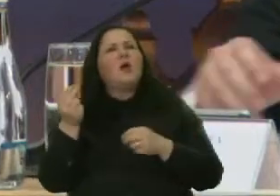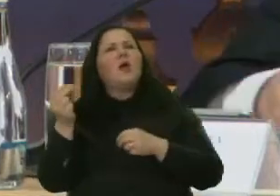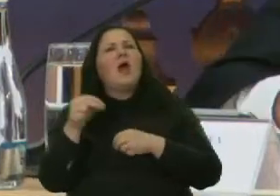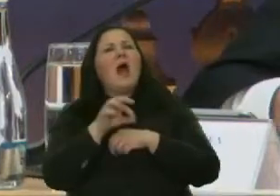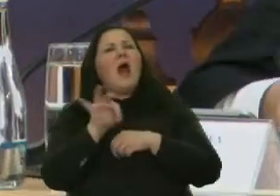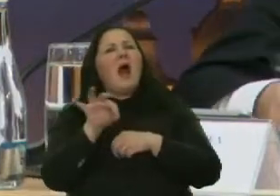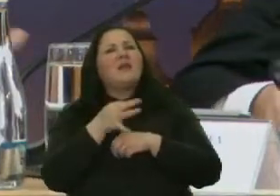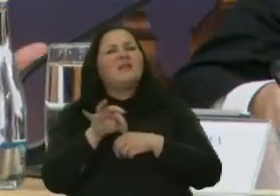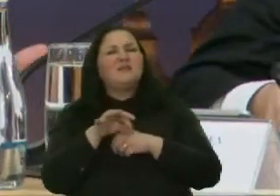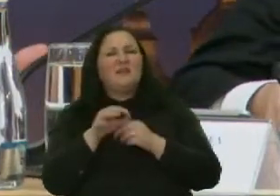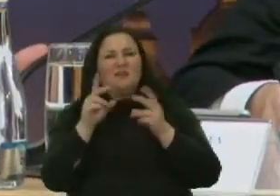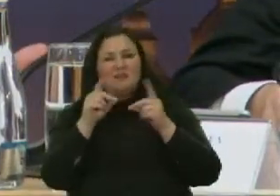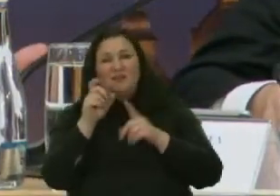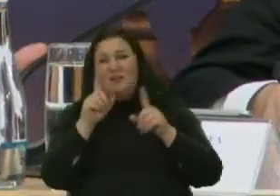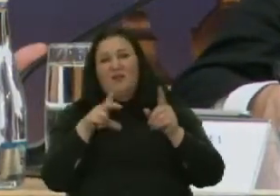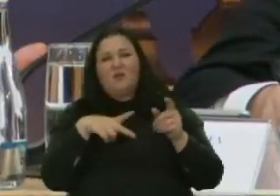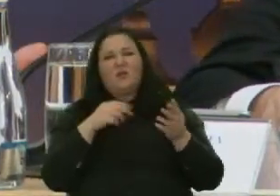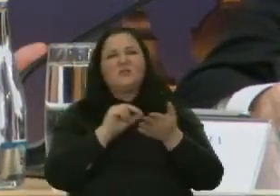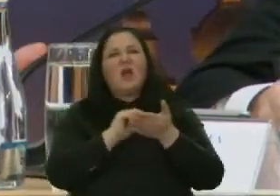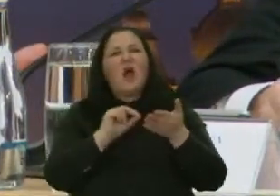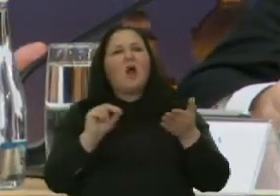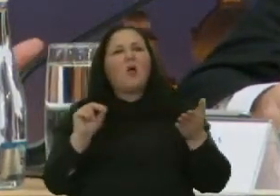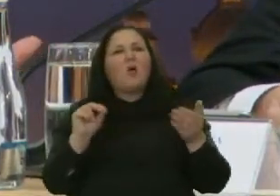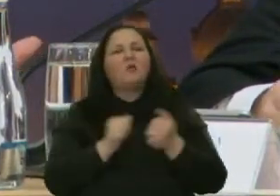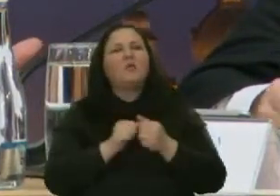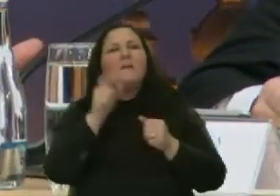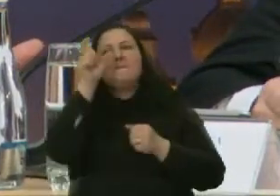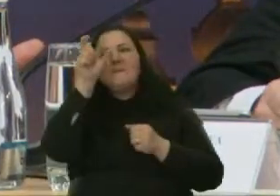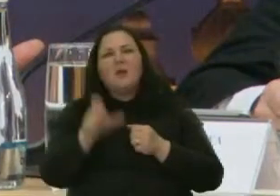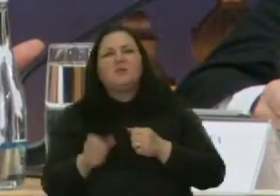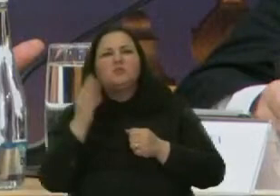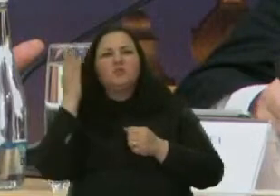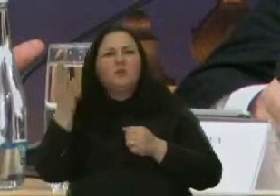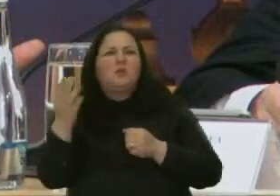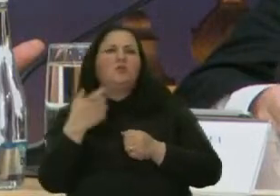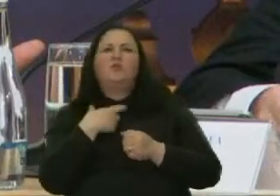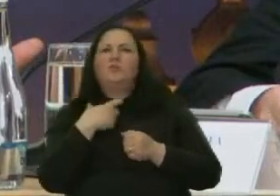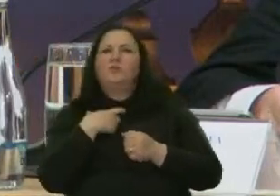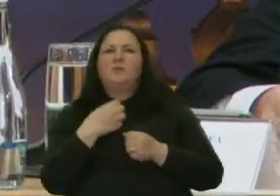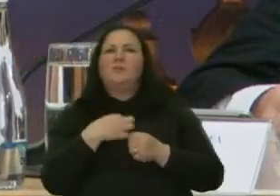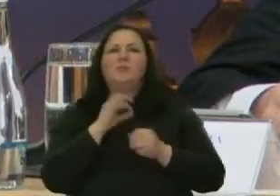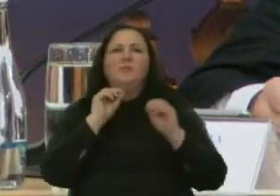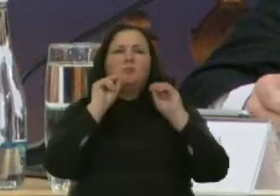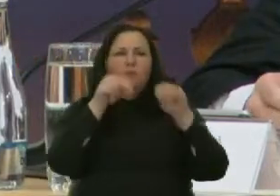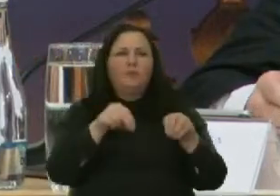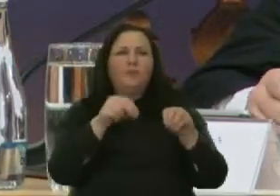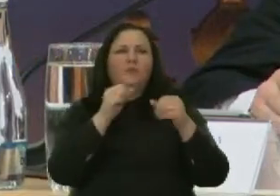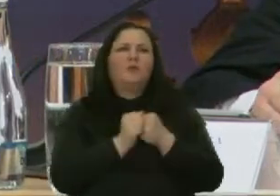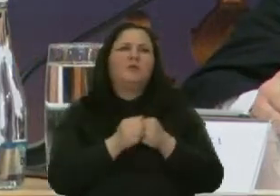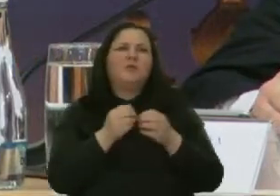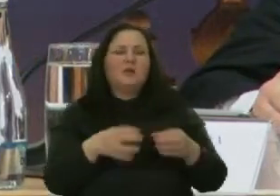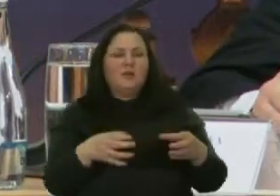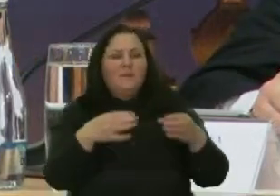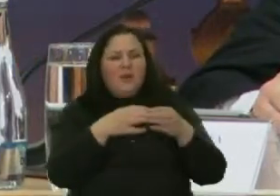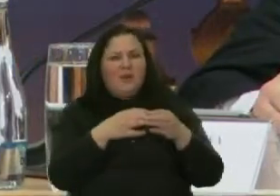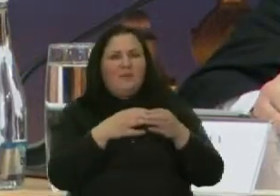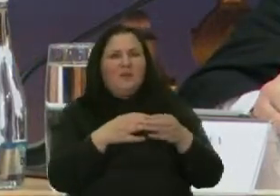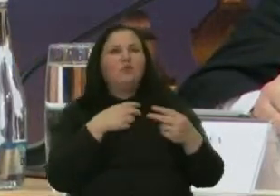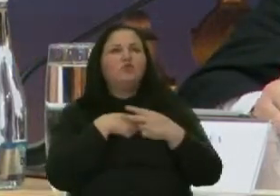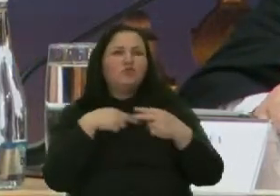numai că dacă nu avem acordul persoanei în cauză noi putem pune date cu caracter personal am cerut departamentului juridic să